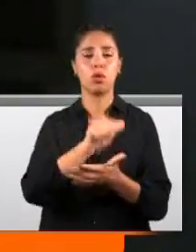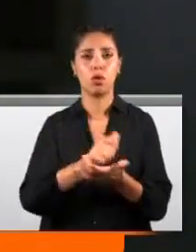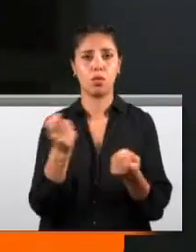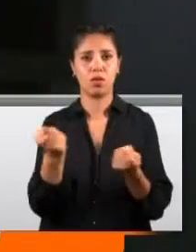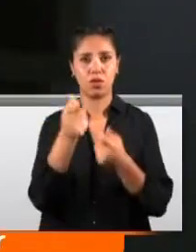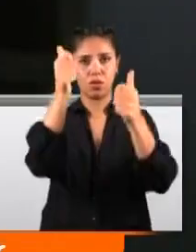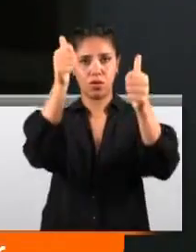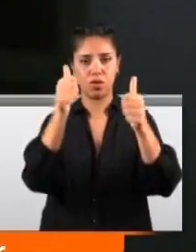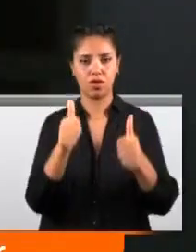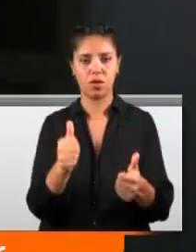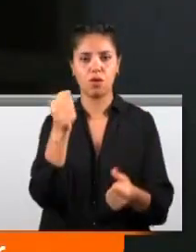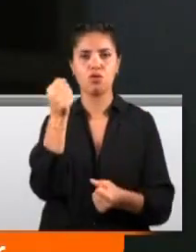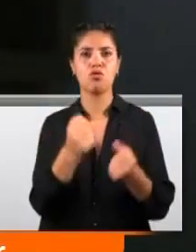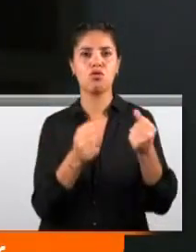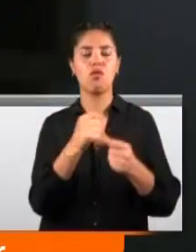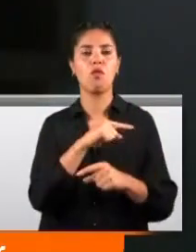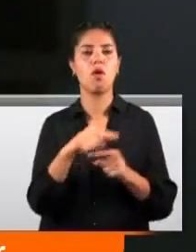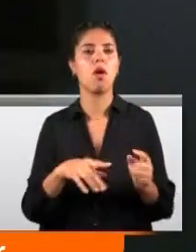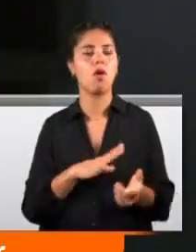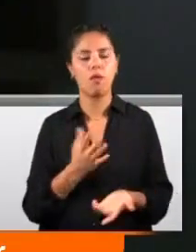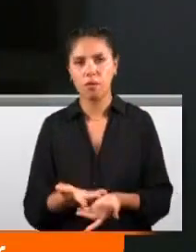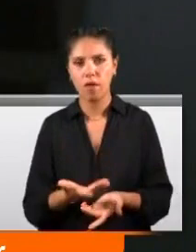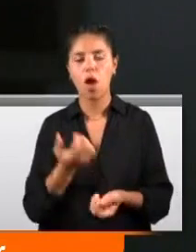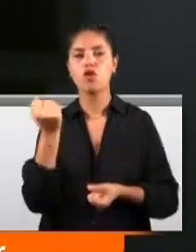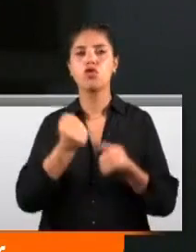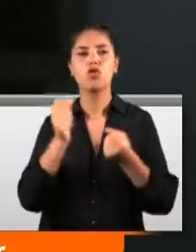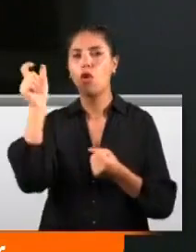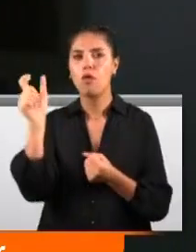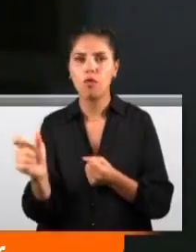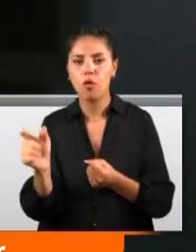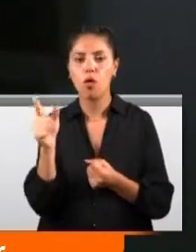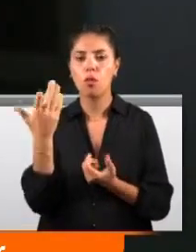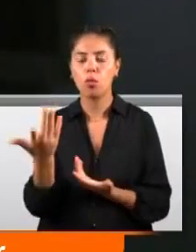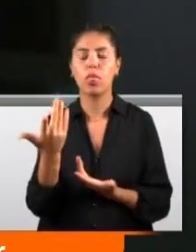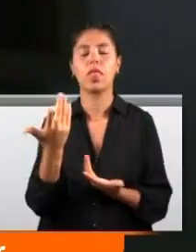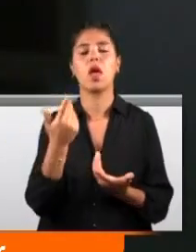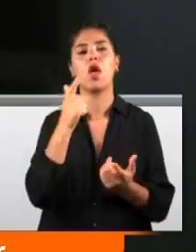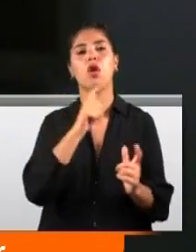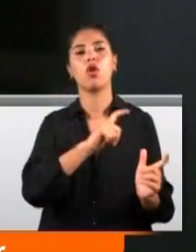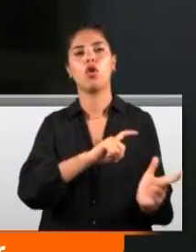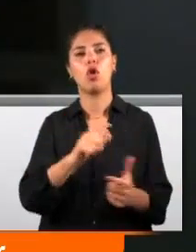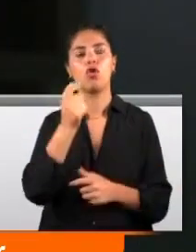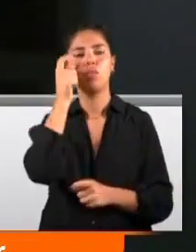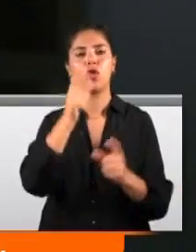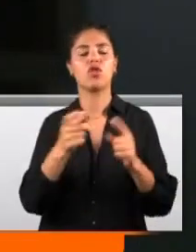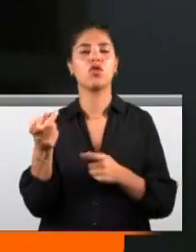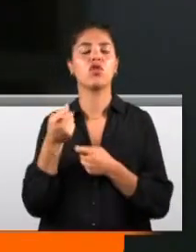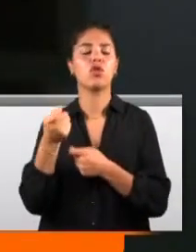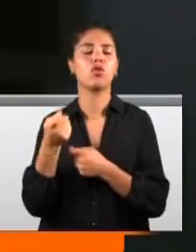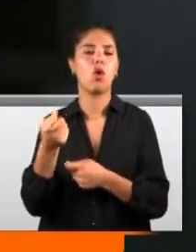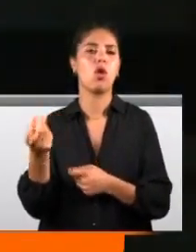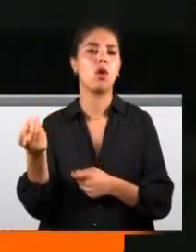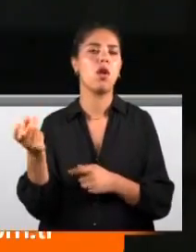kısmı panelvan şoförlerle alakalı. Ancak bunlardan bir kısmı da maalesef göçmen kaçakçılığıyla ilgili. Şimdi onlardan